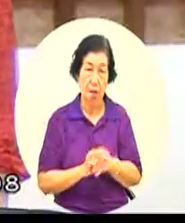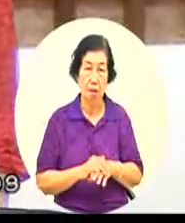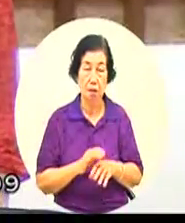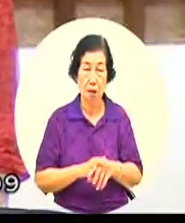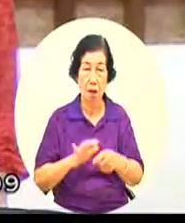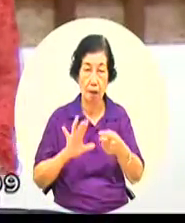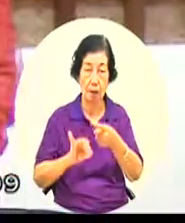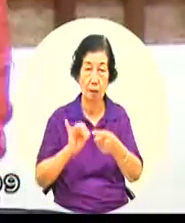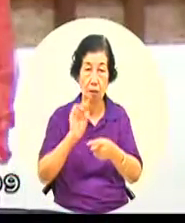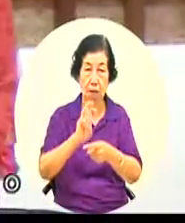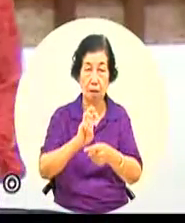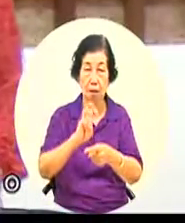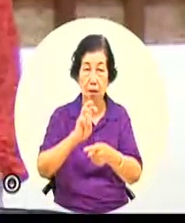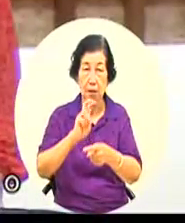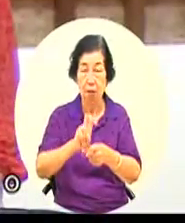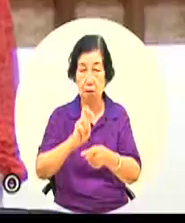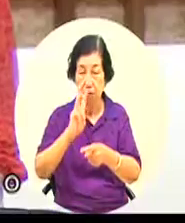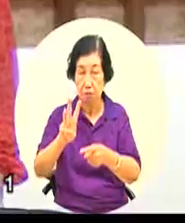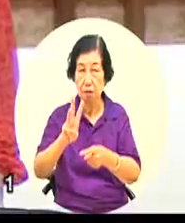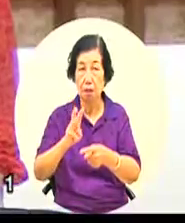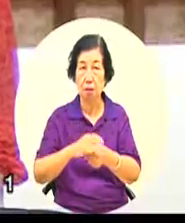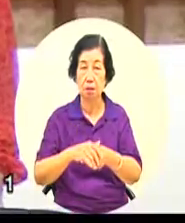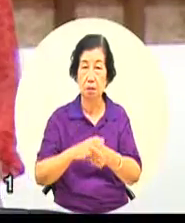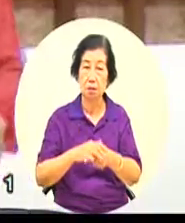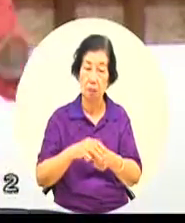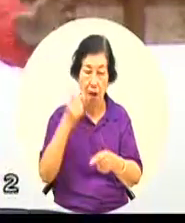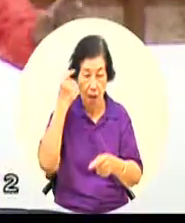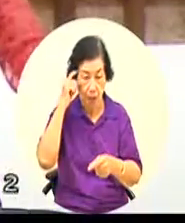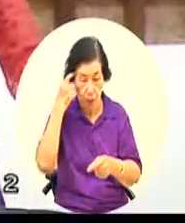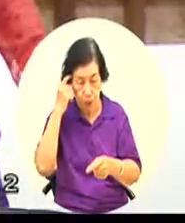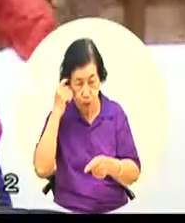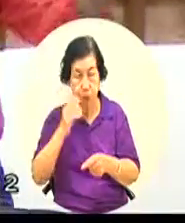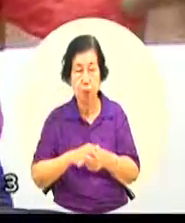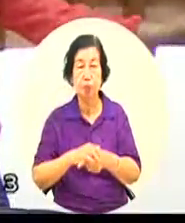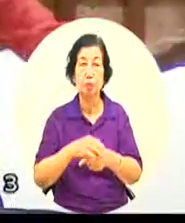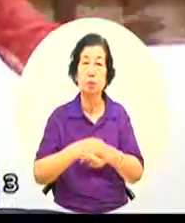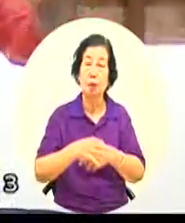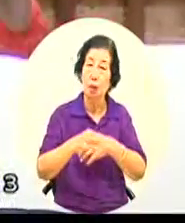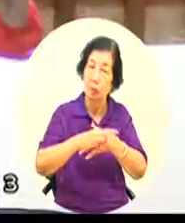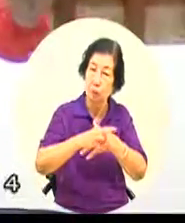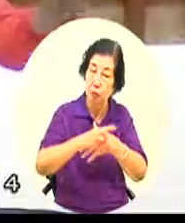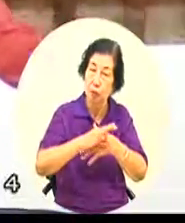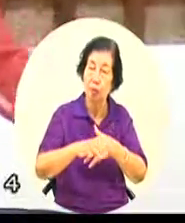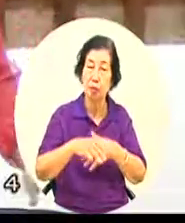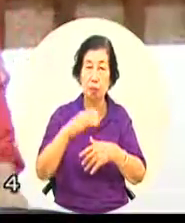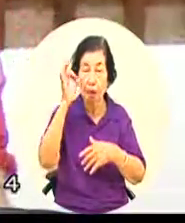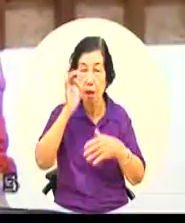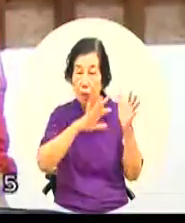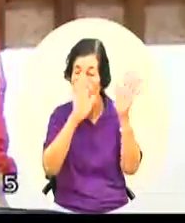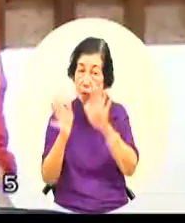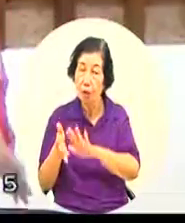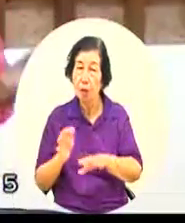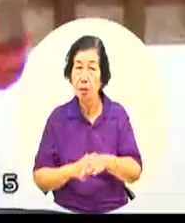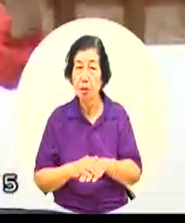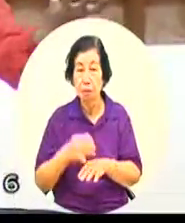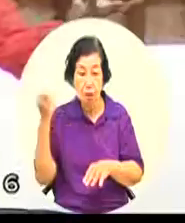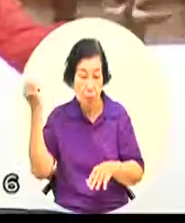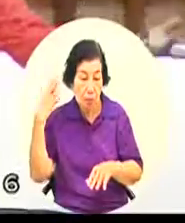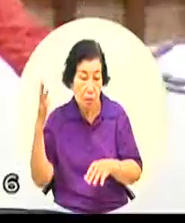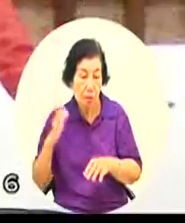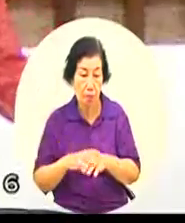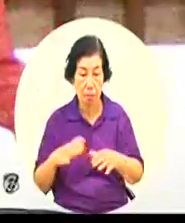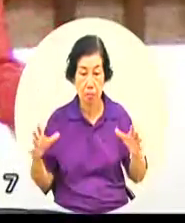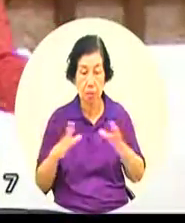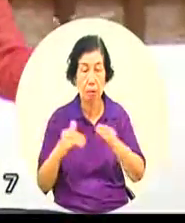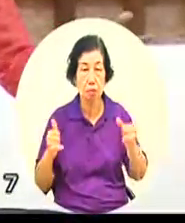孩他们也想尝试，他们也想要去试看看，因为有听、这个同学在讲吃了这个会怎样